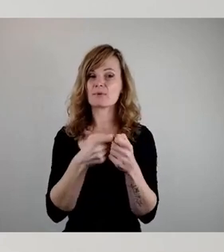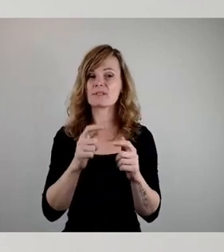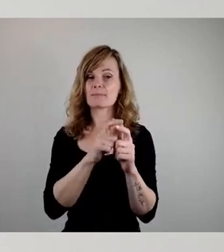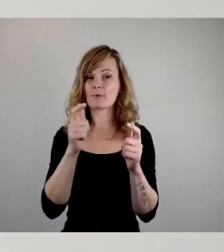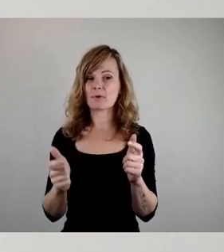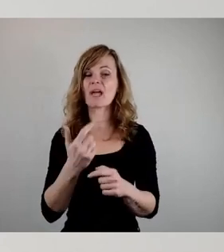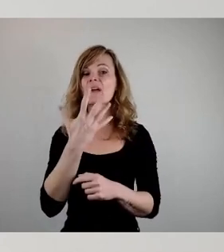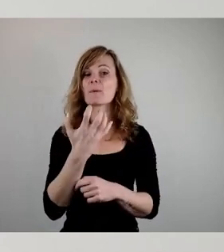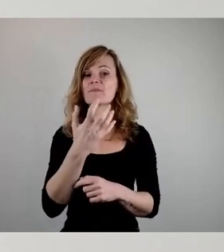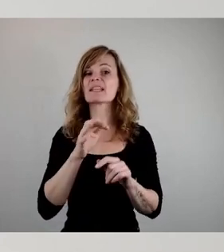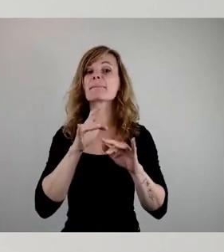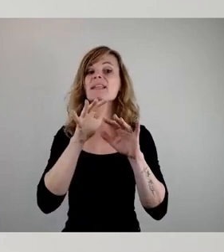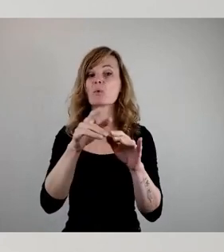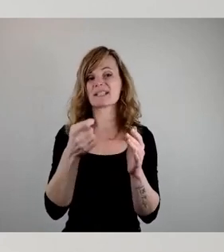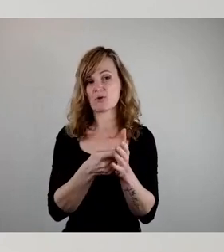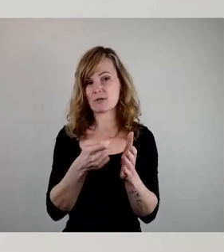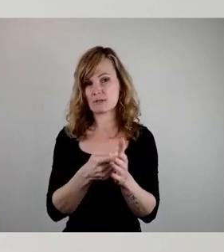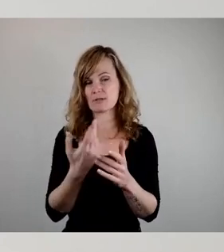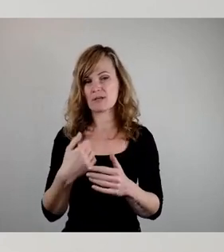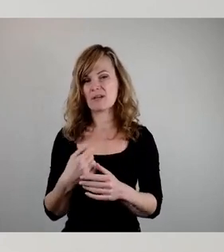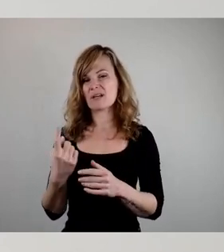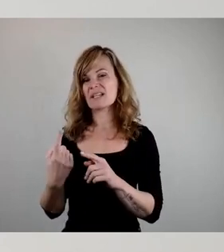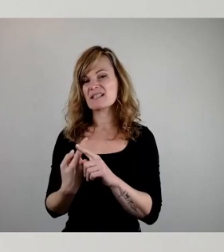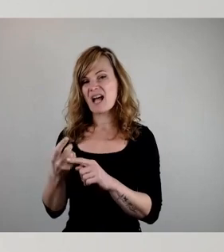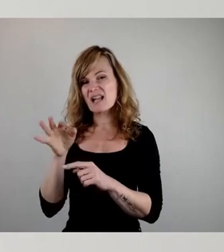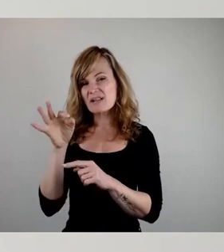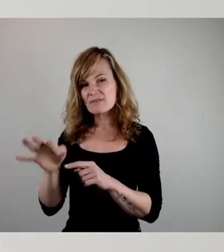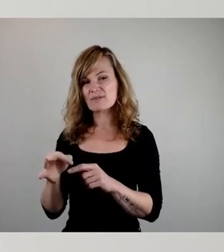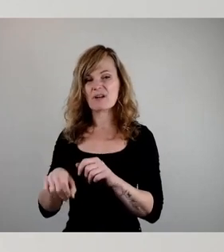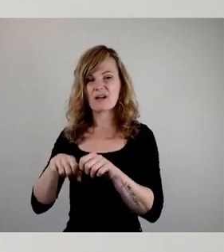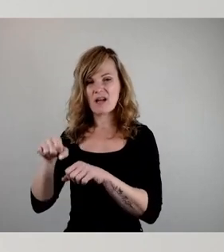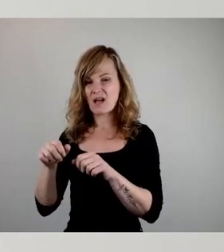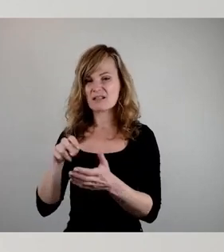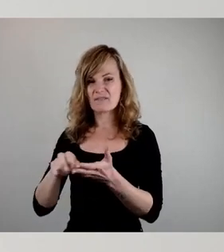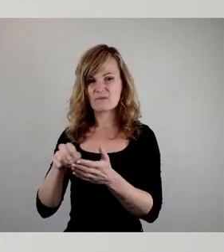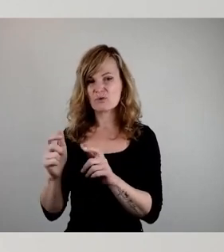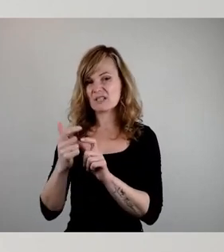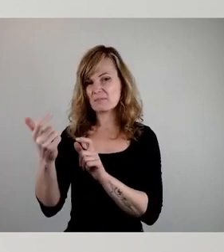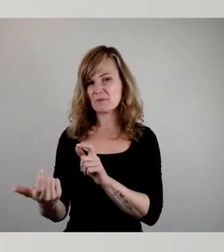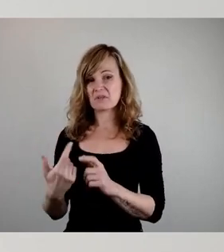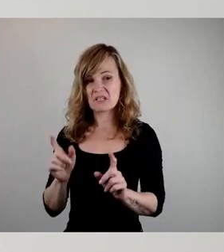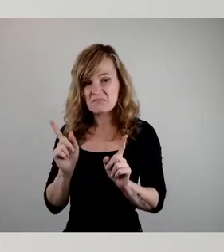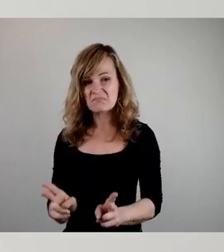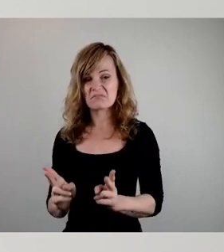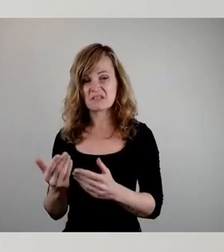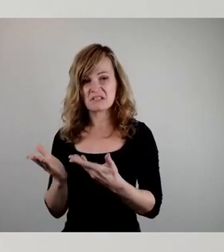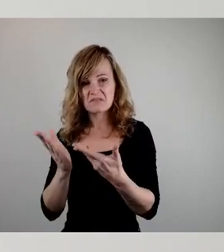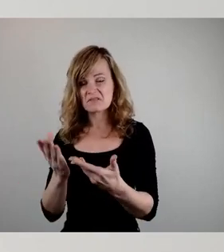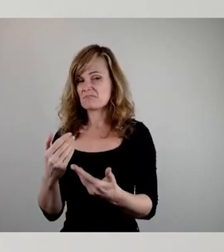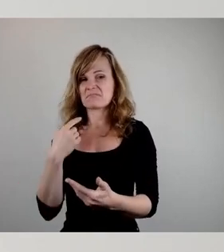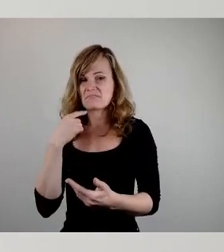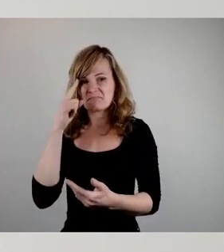Millionen kostet. Eine Zahl für eine Radfußbrücke kann ich im Moment nicht seriös sagen, weil es dafür, wie gesagt, noch keine technische oder